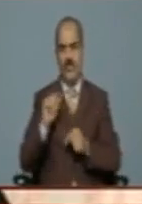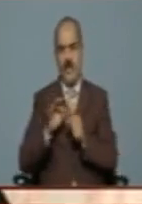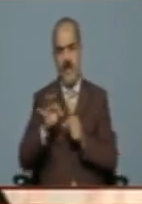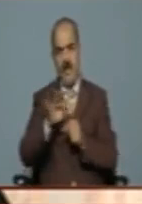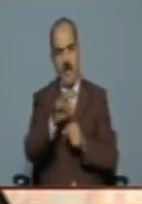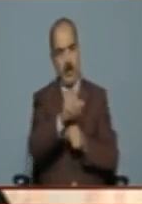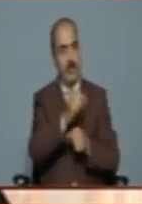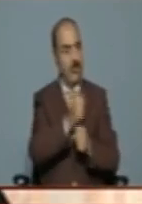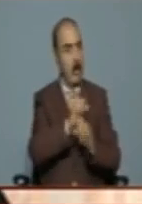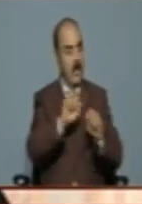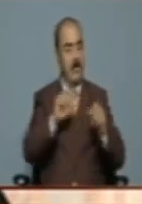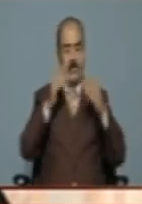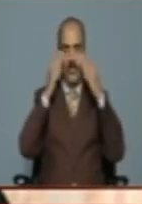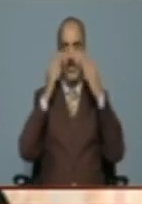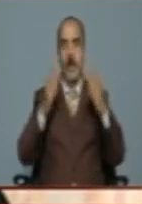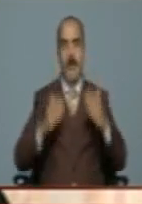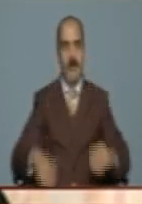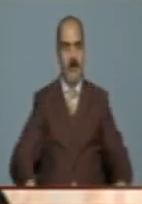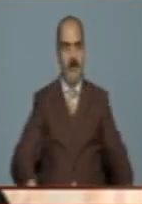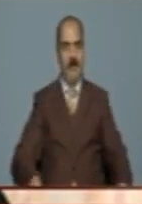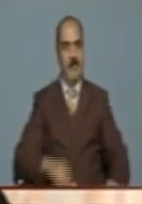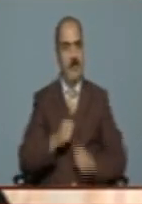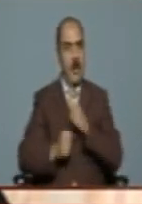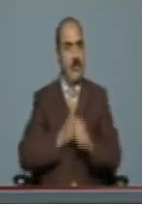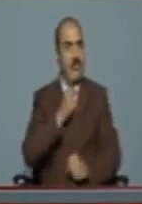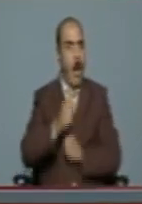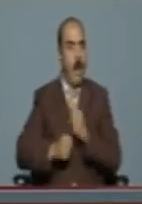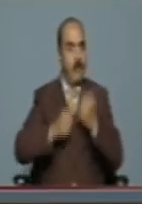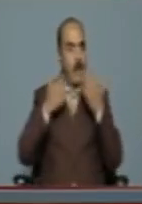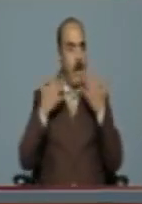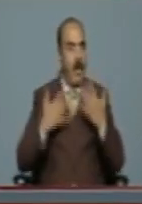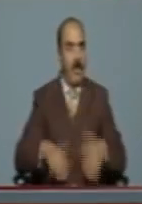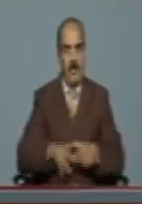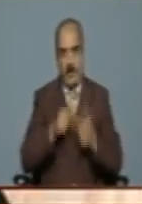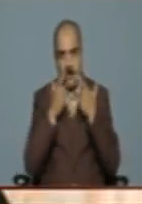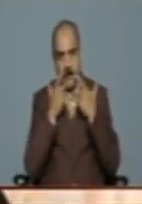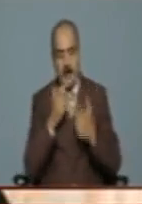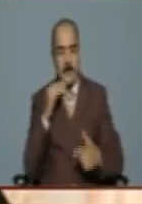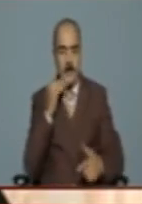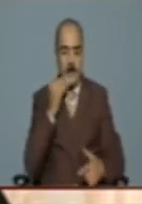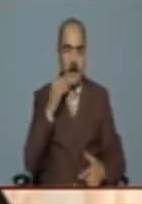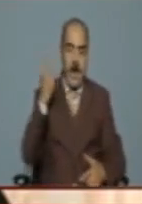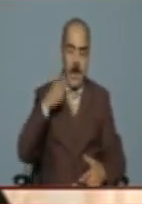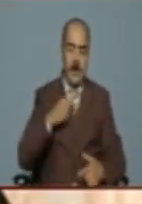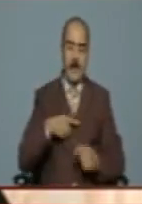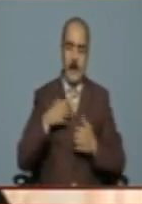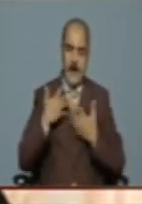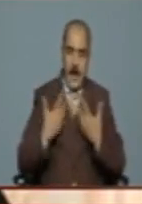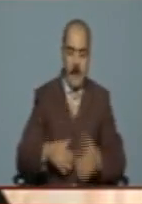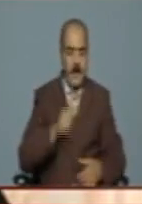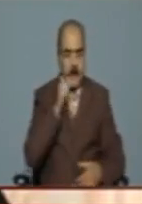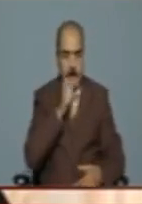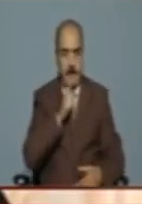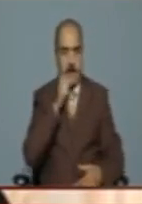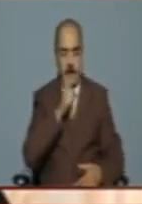بها لما بذلوه من جهد وتحملوه من مشاق على مدى